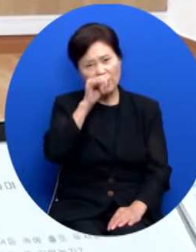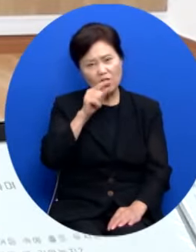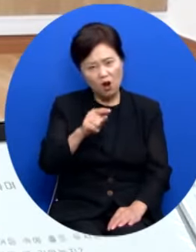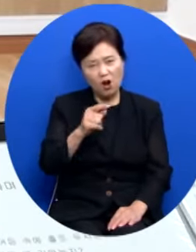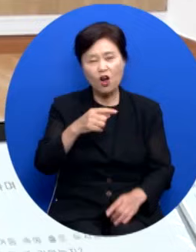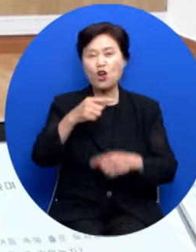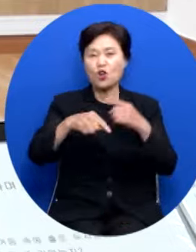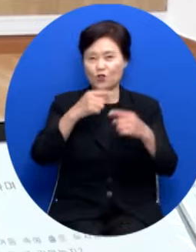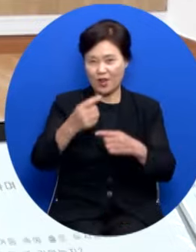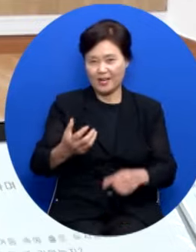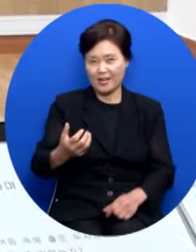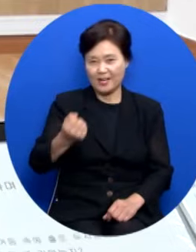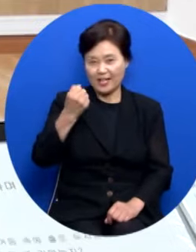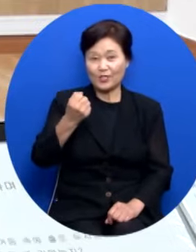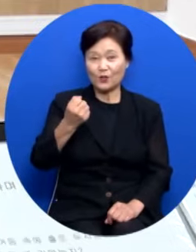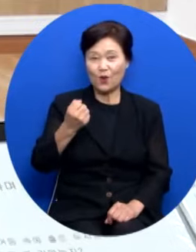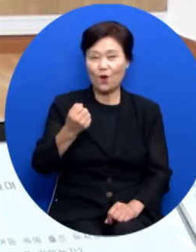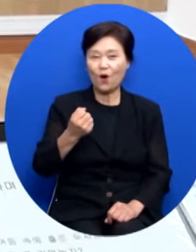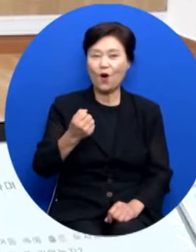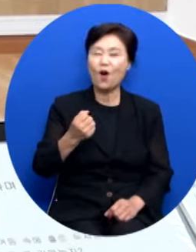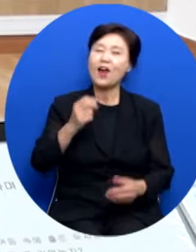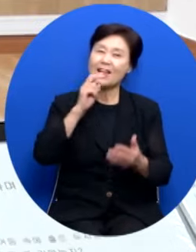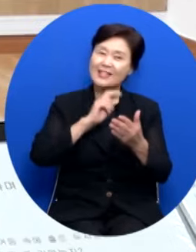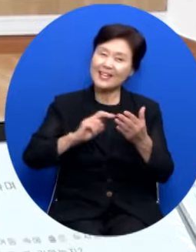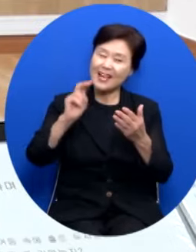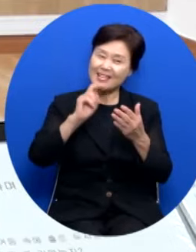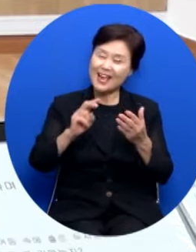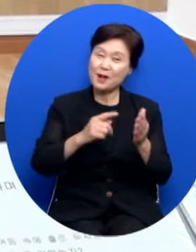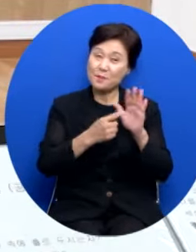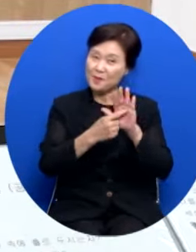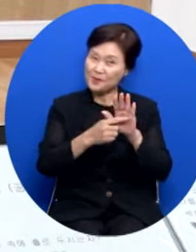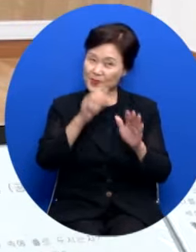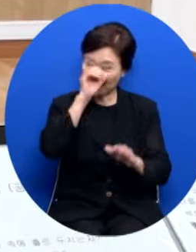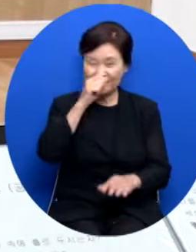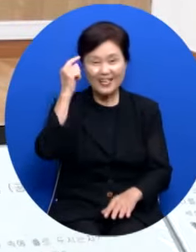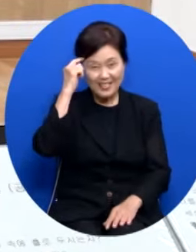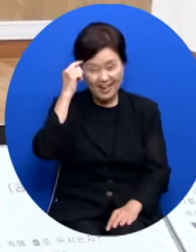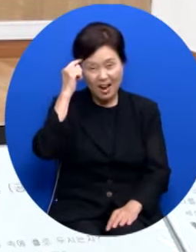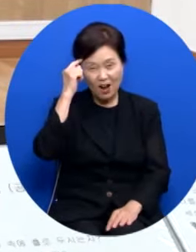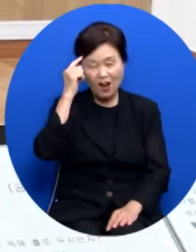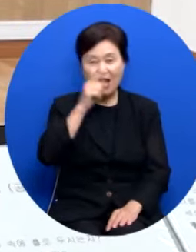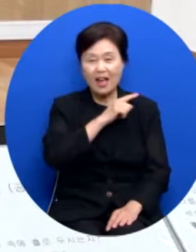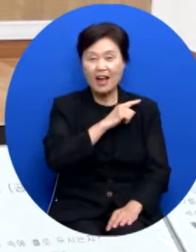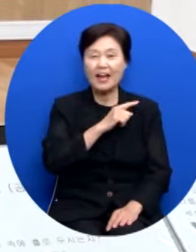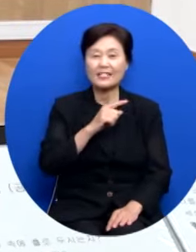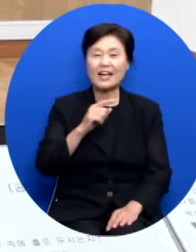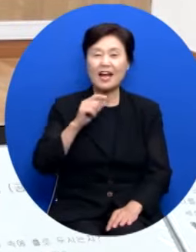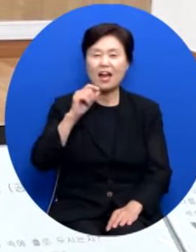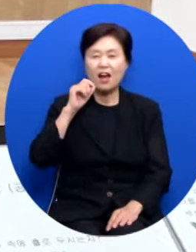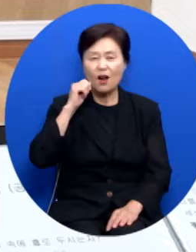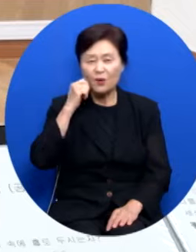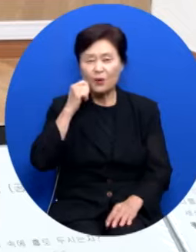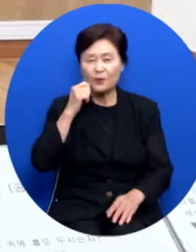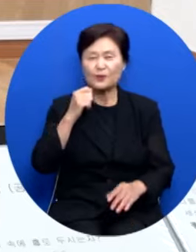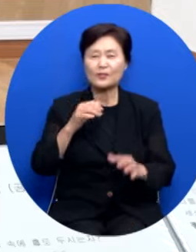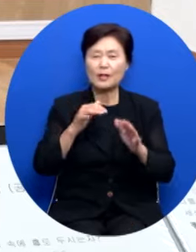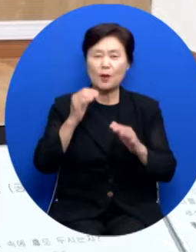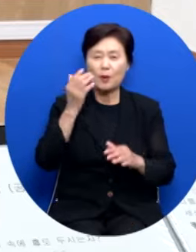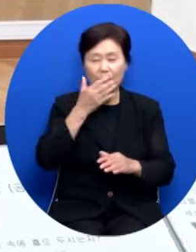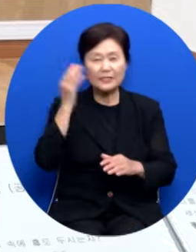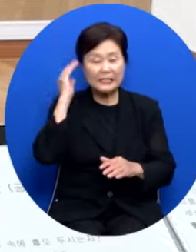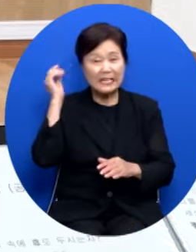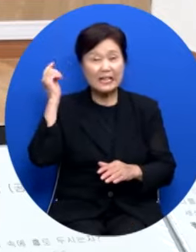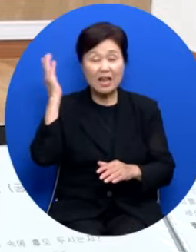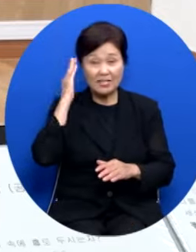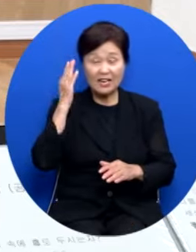가지고 이렇게 했으면 좋겠다 생각을 해서 가장 어려운 청각장애인들이 복음을 다 접했으면